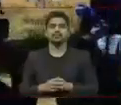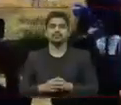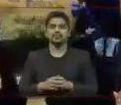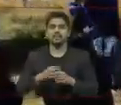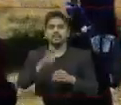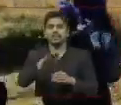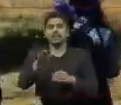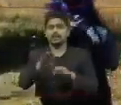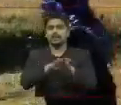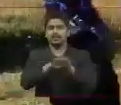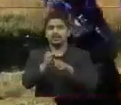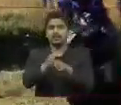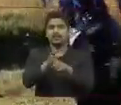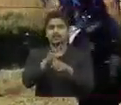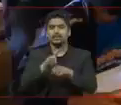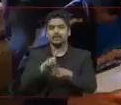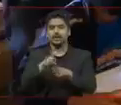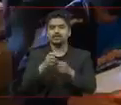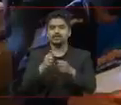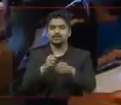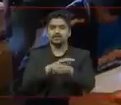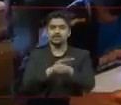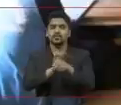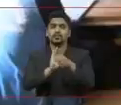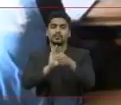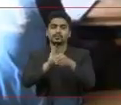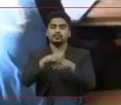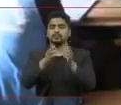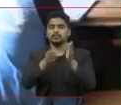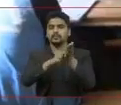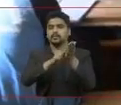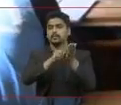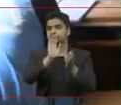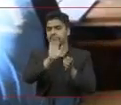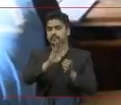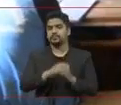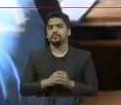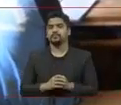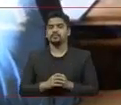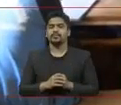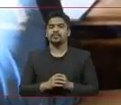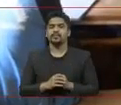बाल बालिकाहरूमा कोरोना भाइरसको सङ्क्रमण उच्च दरमा वृद्धि हुँदै गएको छ।